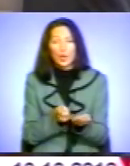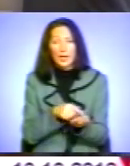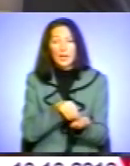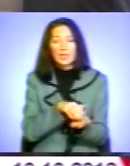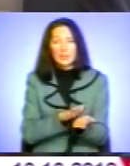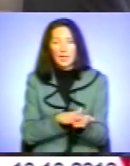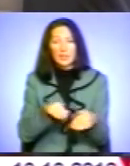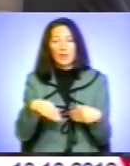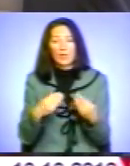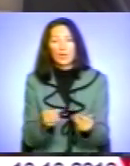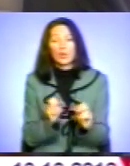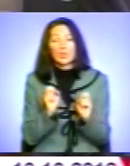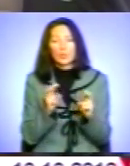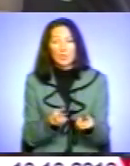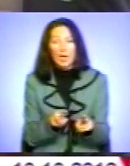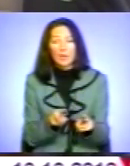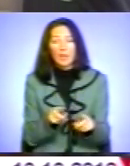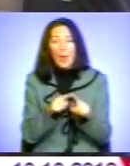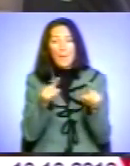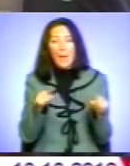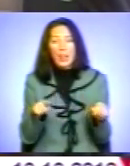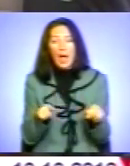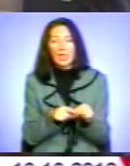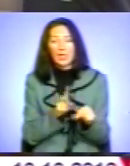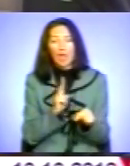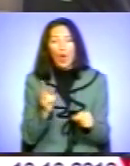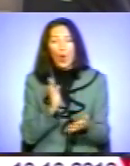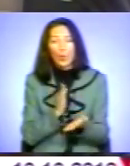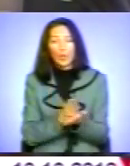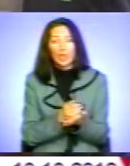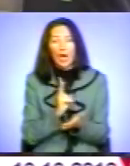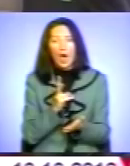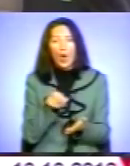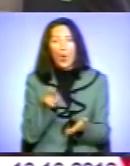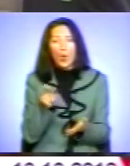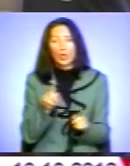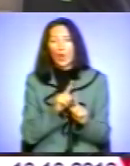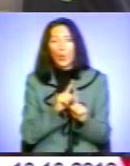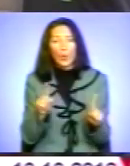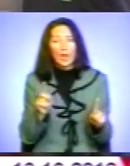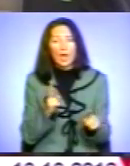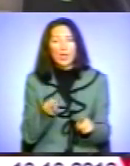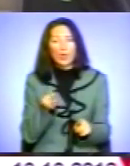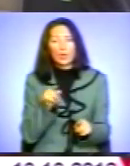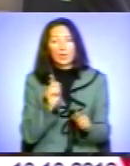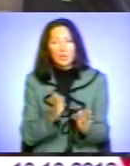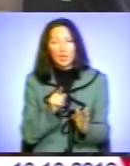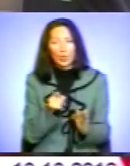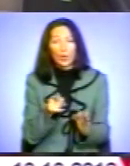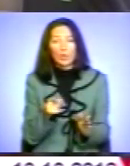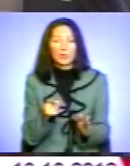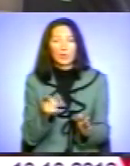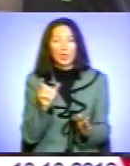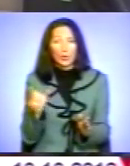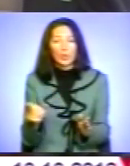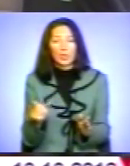видають їй спеціальний бланочок, на якому є код, унікальний код тільки тої конкретної людини. Код